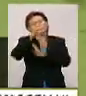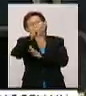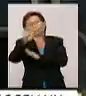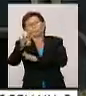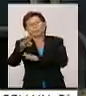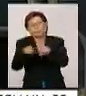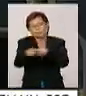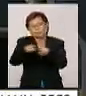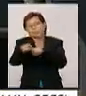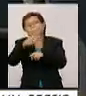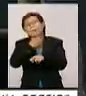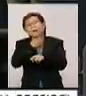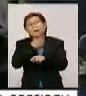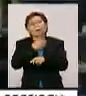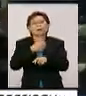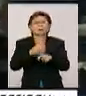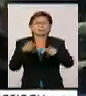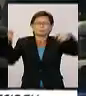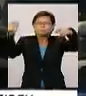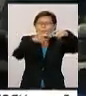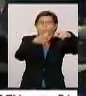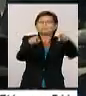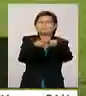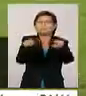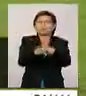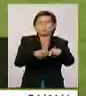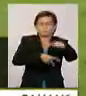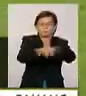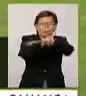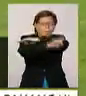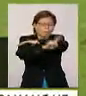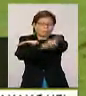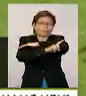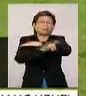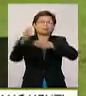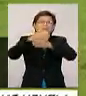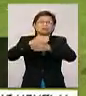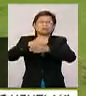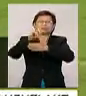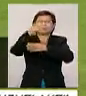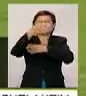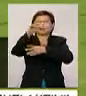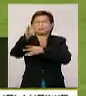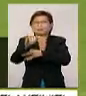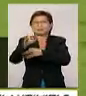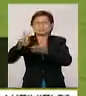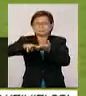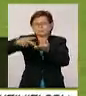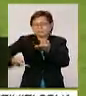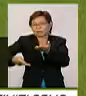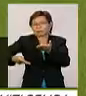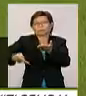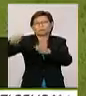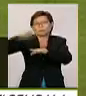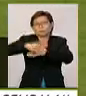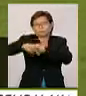ke-74, penyerang Perak Gilma menjaringkan gol penyamaan menerusi sepakan penalti selepas Ahmad Khairil Anwar Ahmad Zamri dijatuhkan Rozaimi di